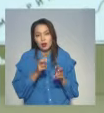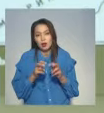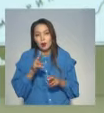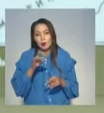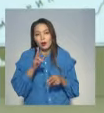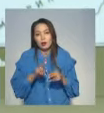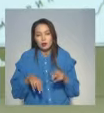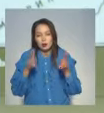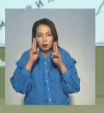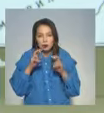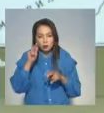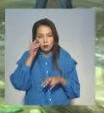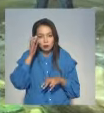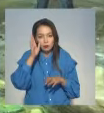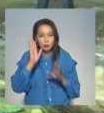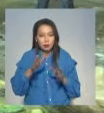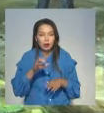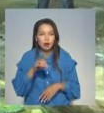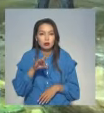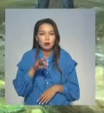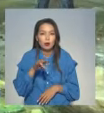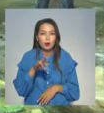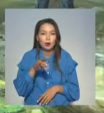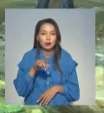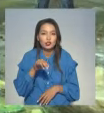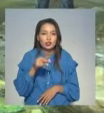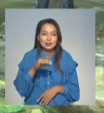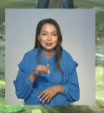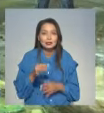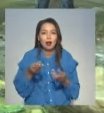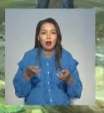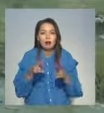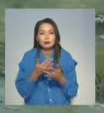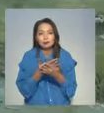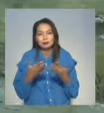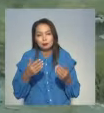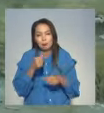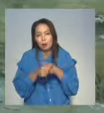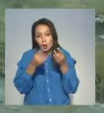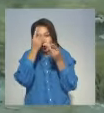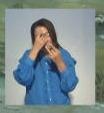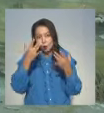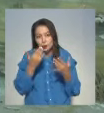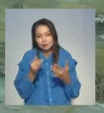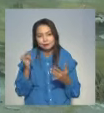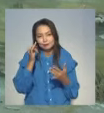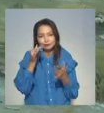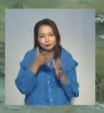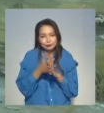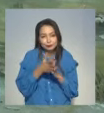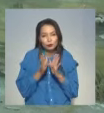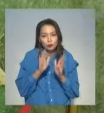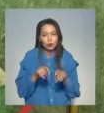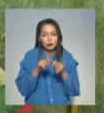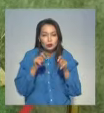завершению экспедиции ученые проведут антропологический анализ останков и предметов материальной культуры. Опираясь на эти данные, исследователи смогут